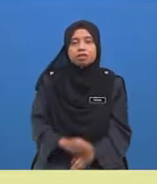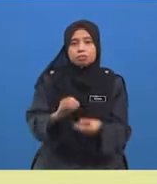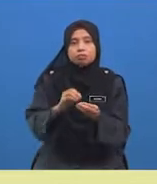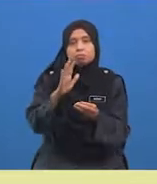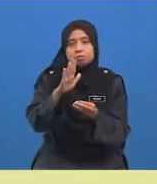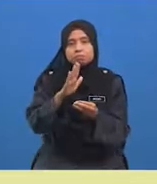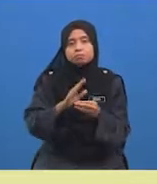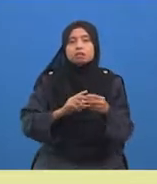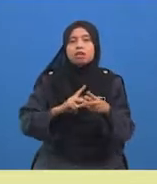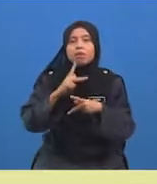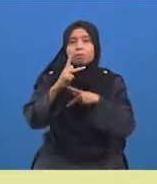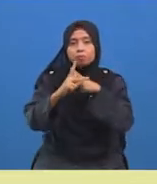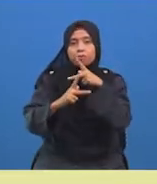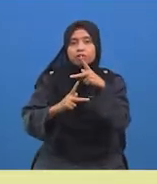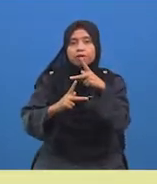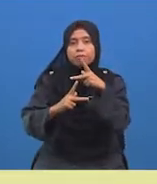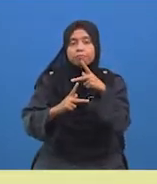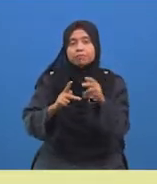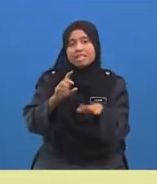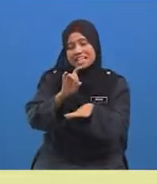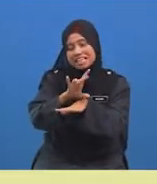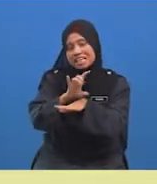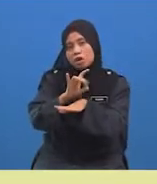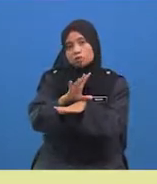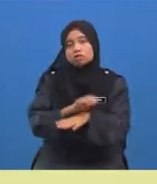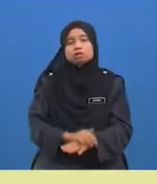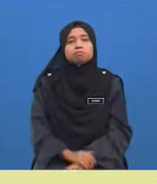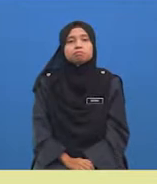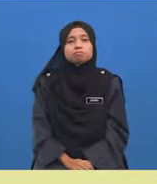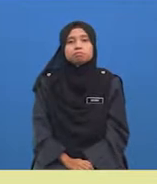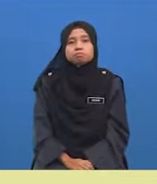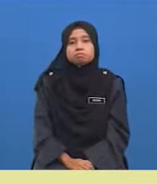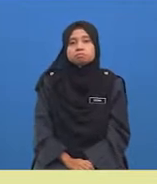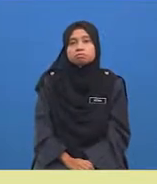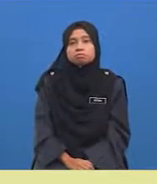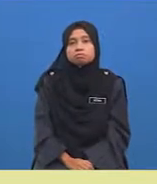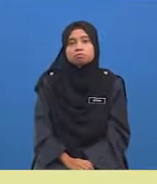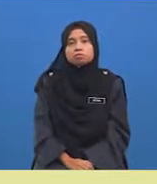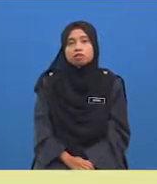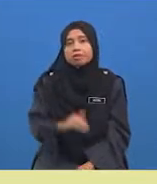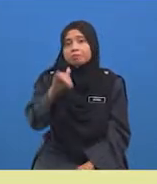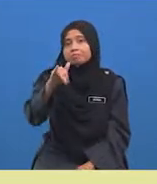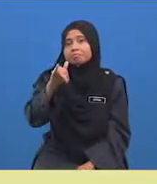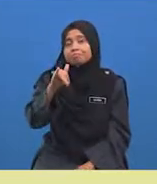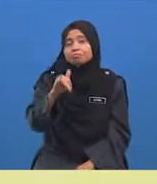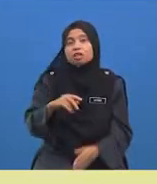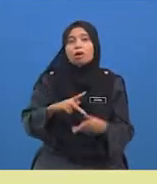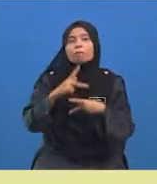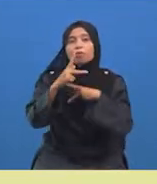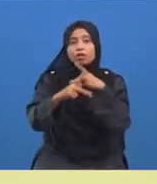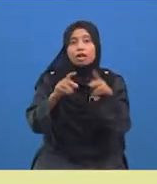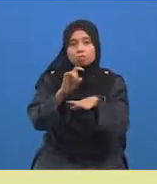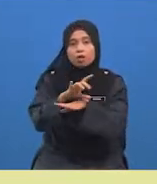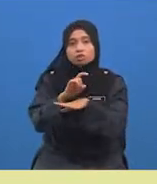Seterusnya, kaedah yang kelima, dengan mewujudkan program kaunseling. Ya, program